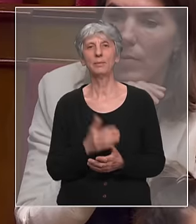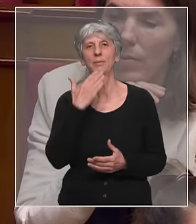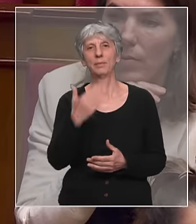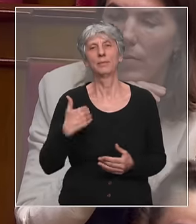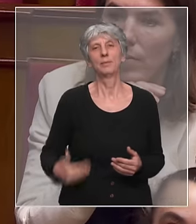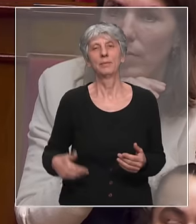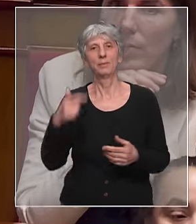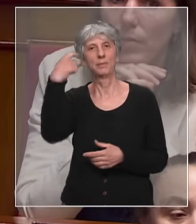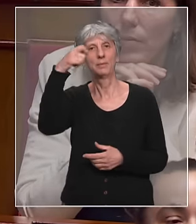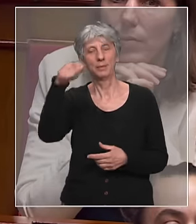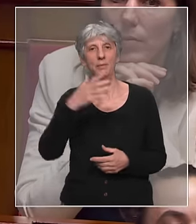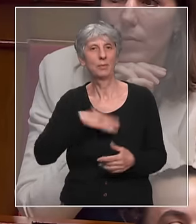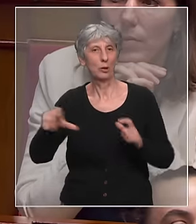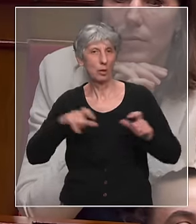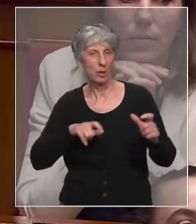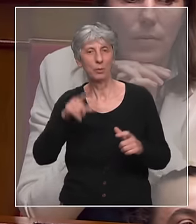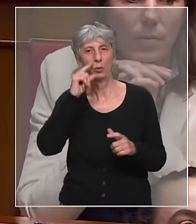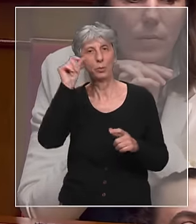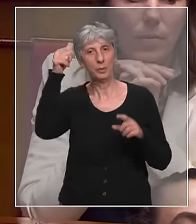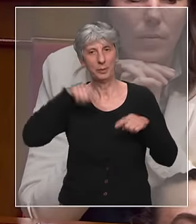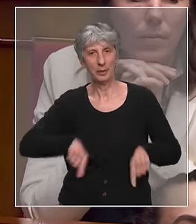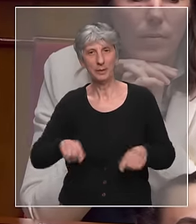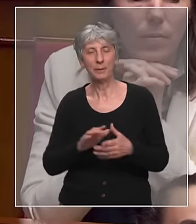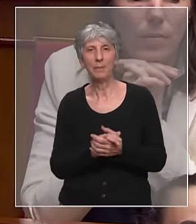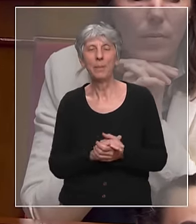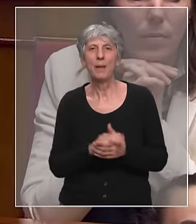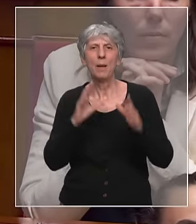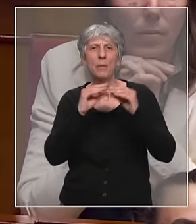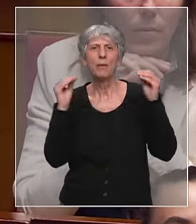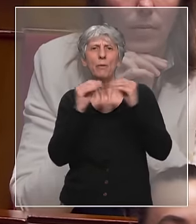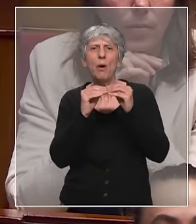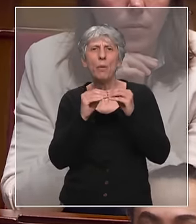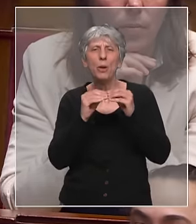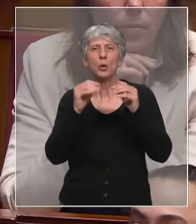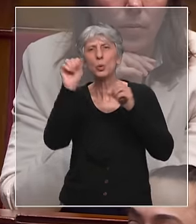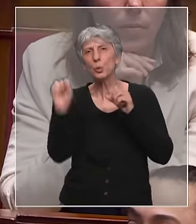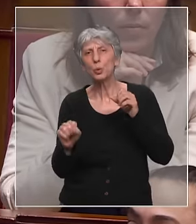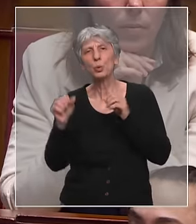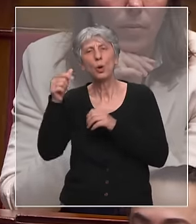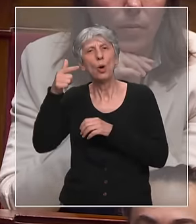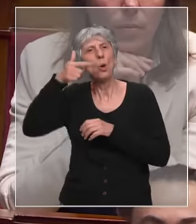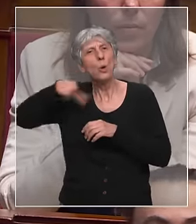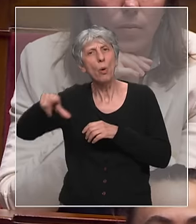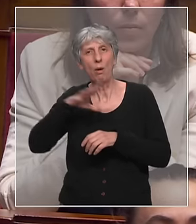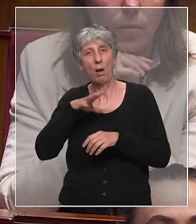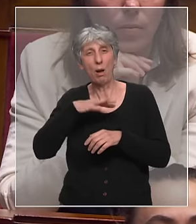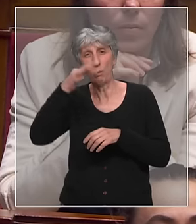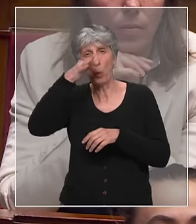Merci Madame la Présidente, chers collègues, Monsieur le Premier ministre. Sur la plateforme de Pierre-Bénite au sud de Lyon, une contamination